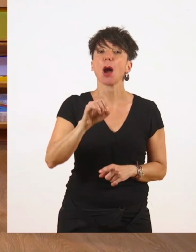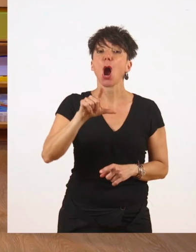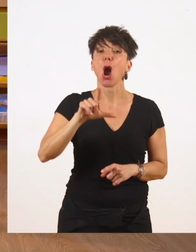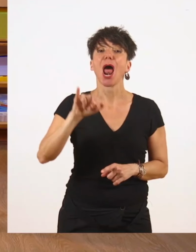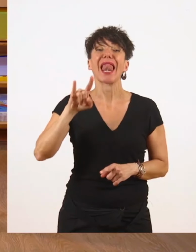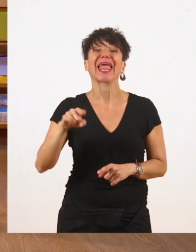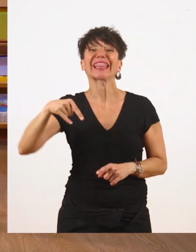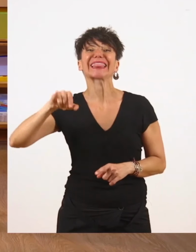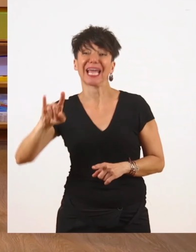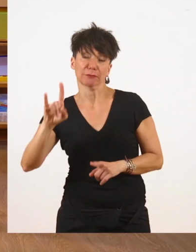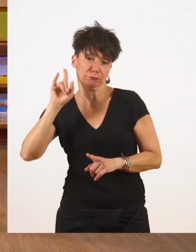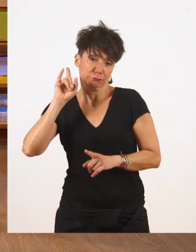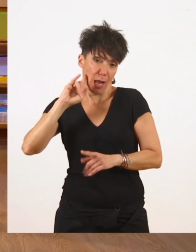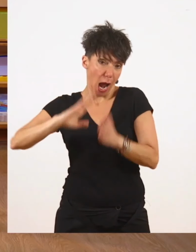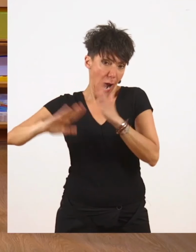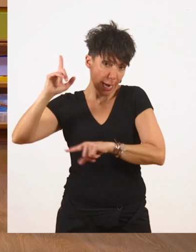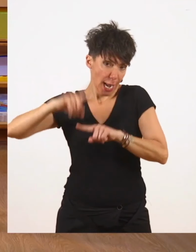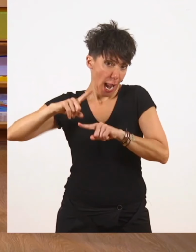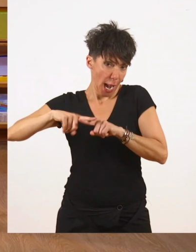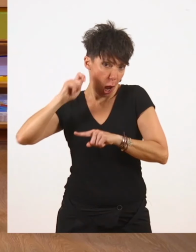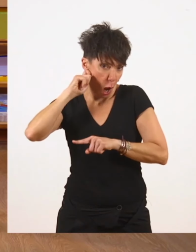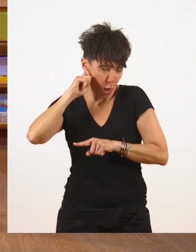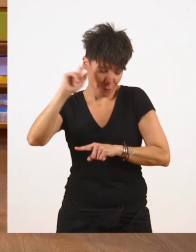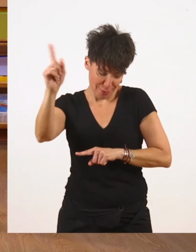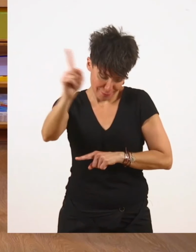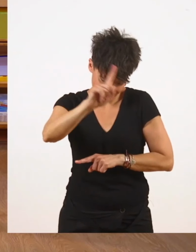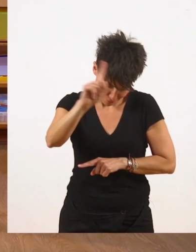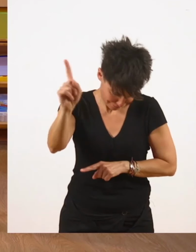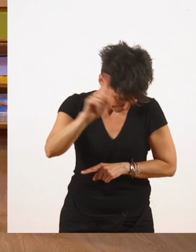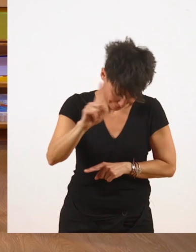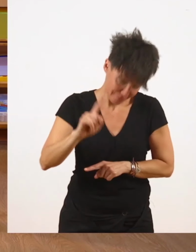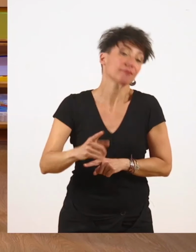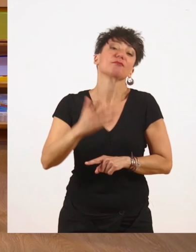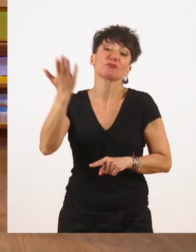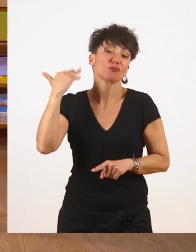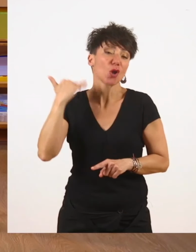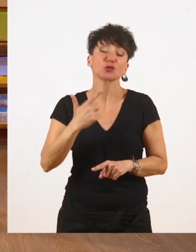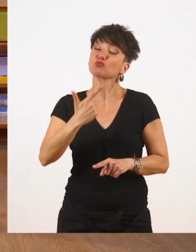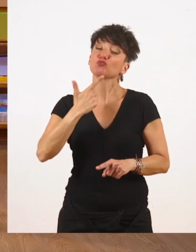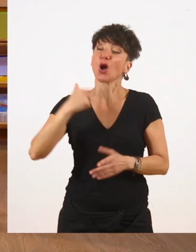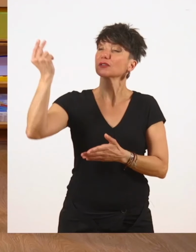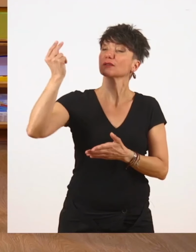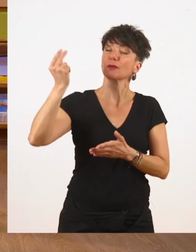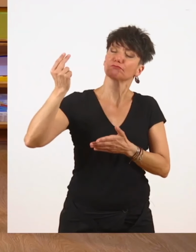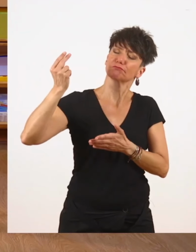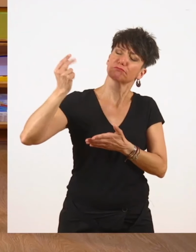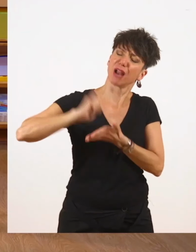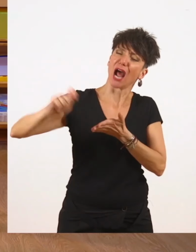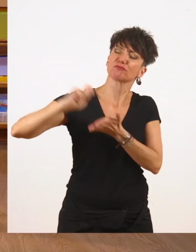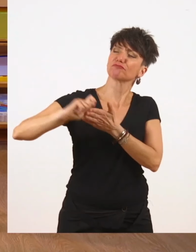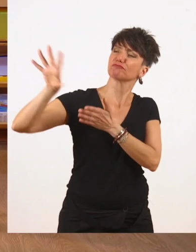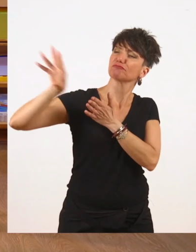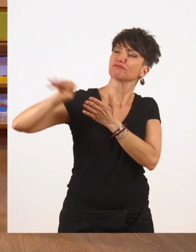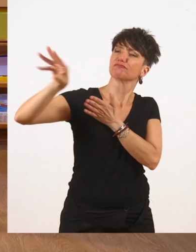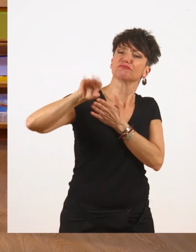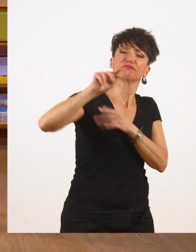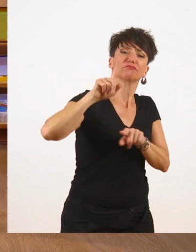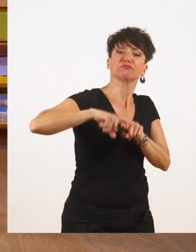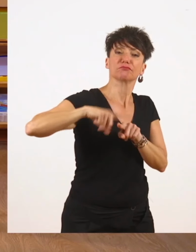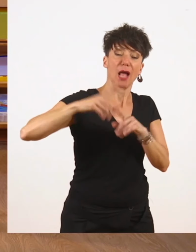Βλέπετε αρχαία ελληνικά ονόματα, νομίζετε ότι είναι μυθολογία. Όχι, απλά μου άρεσαν τα αρχαία ελληνικά ονόματα. Την ίδια εποχή ένας